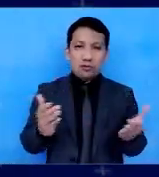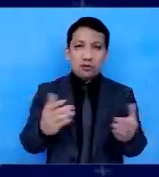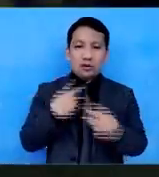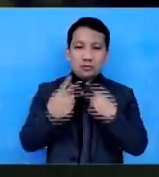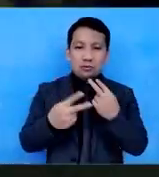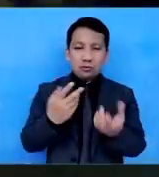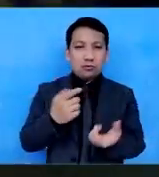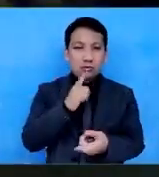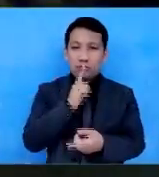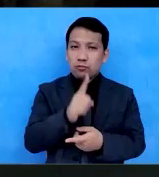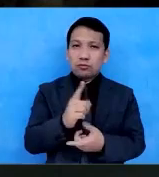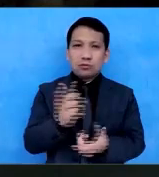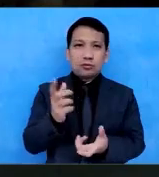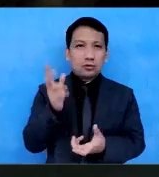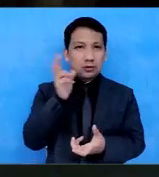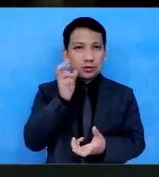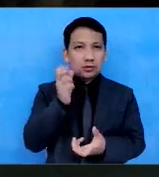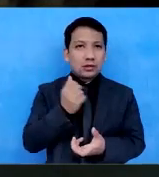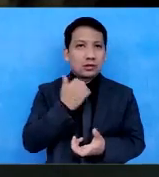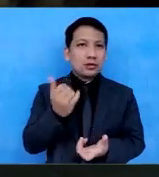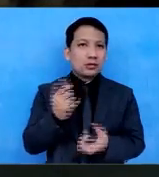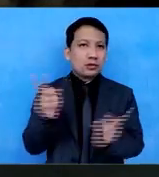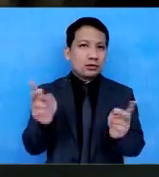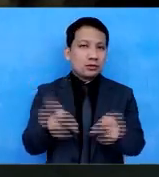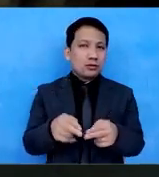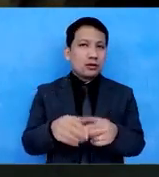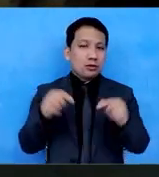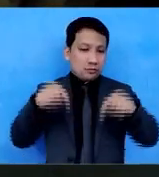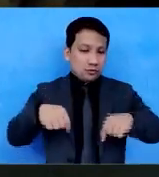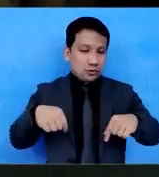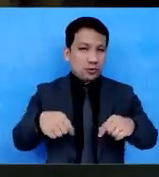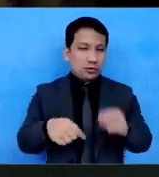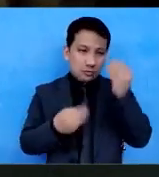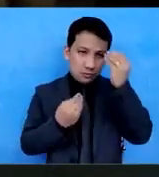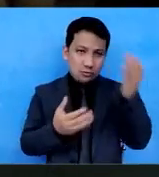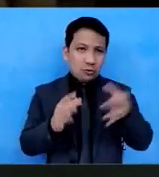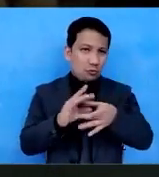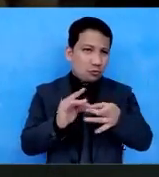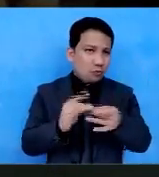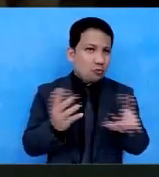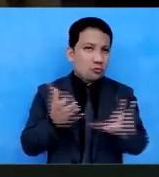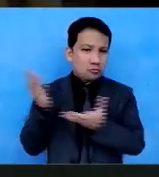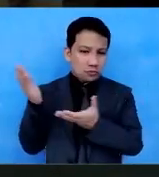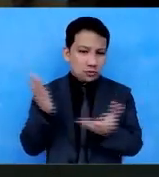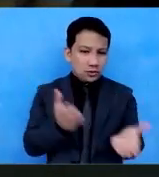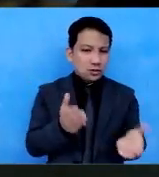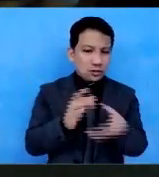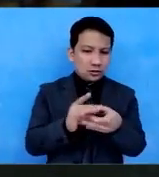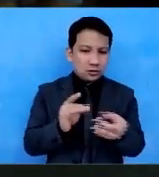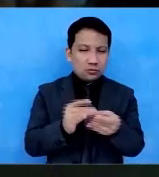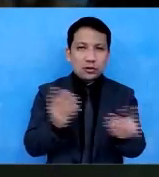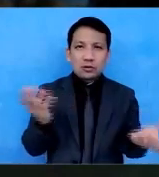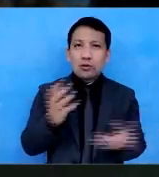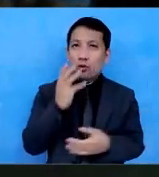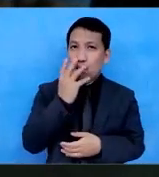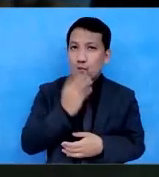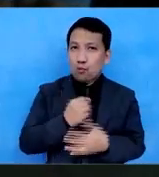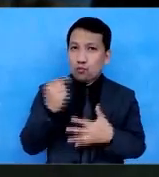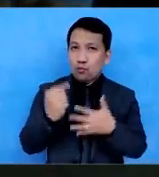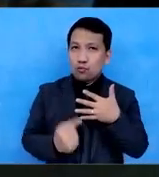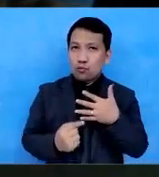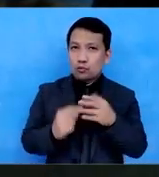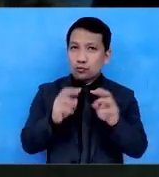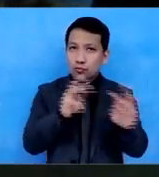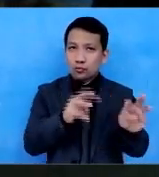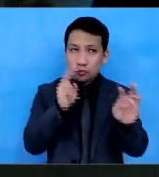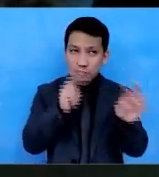literal, mapapakinggan nyo sa soundbite nila in a bit. Dito nga kinikwento nila kasi gusto talaga nila dalhin yung storya kung sino yung mga manonood sa kanila,